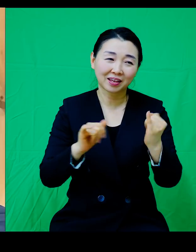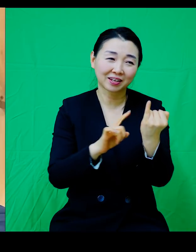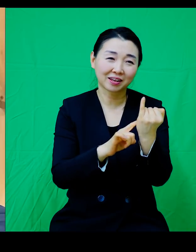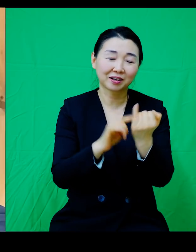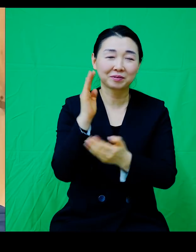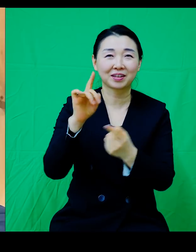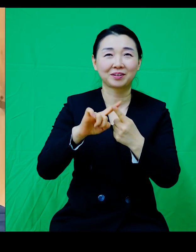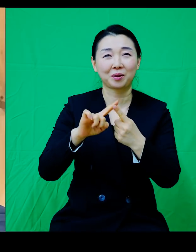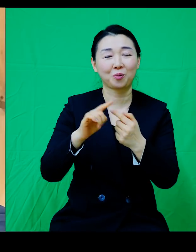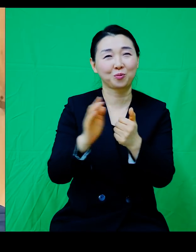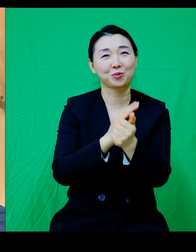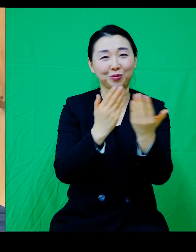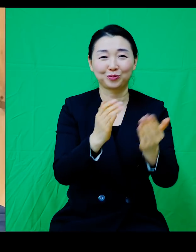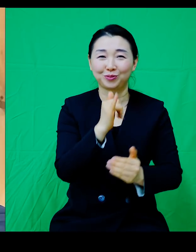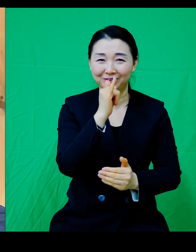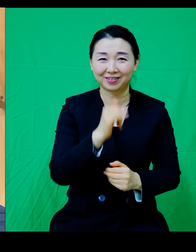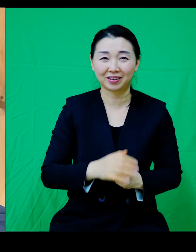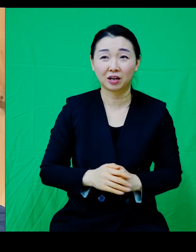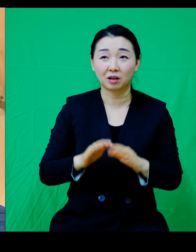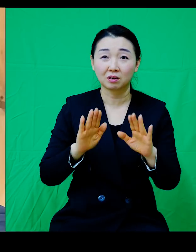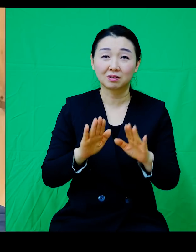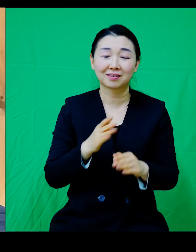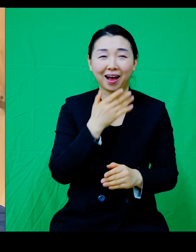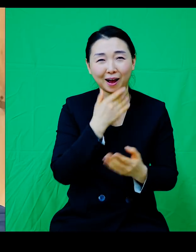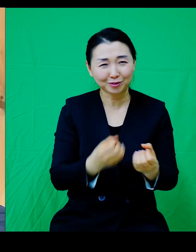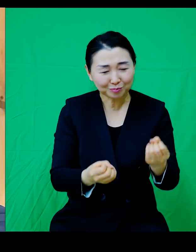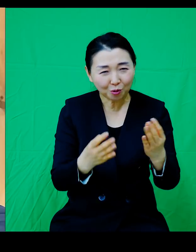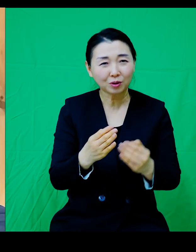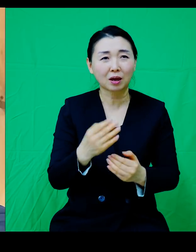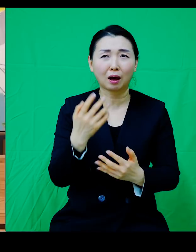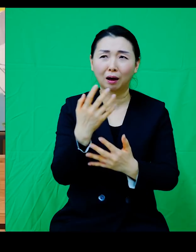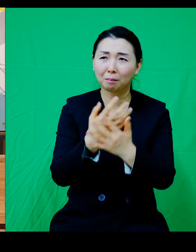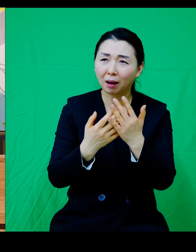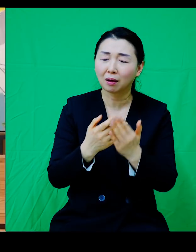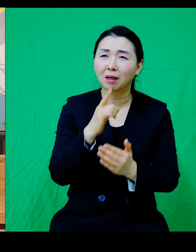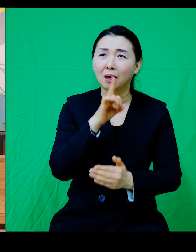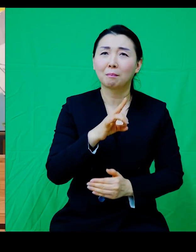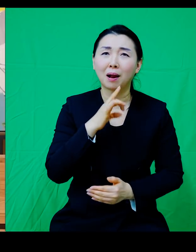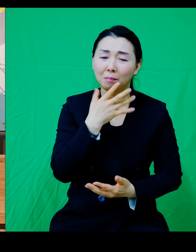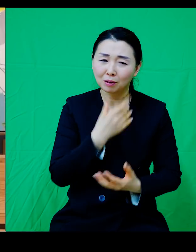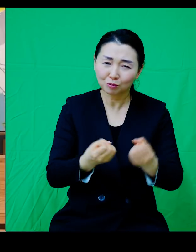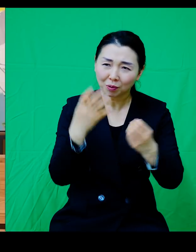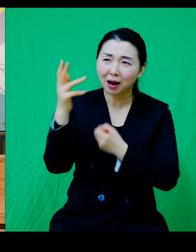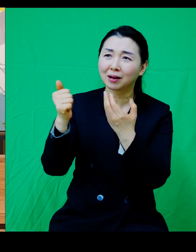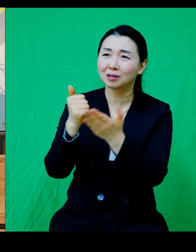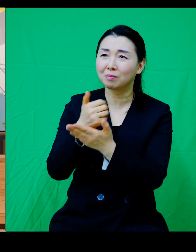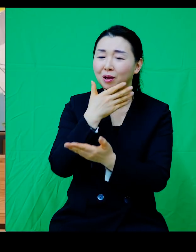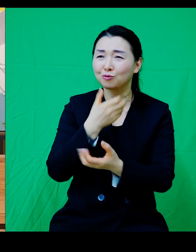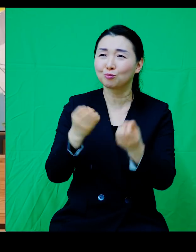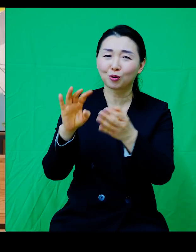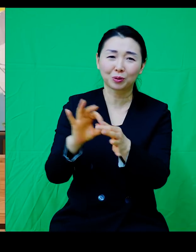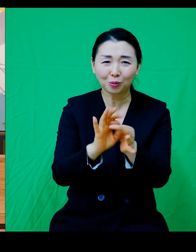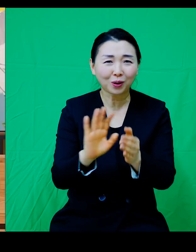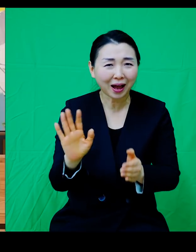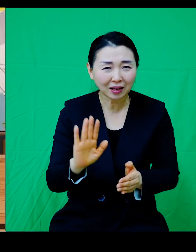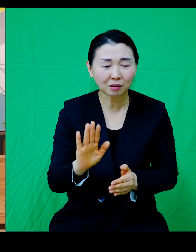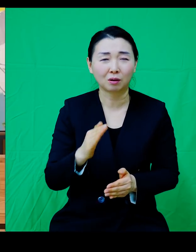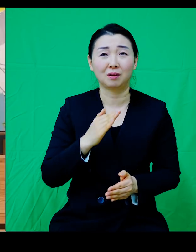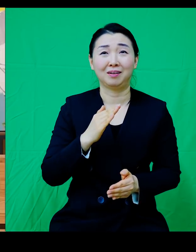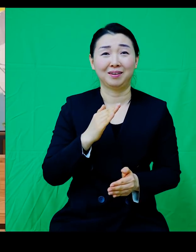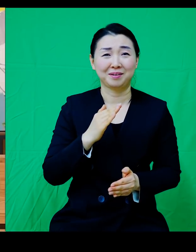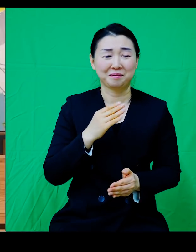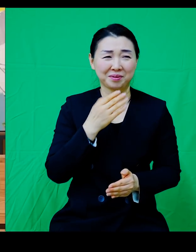이야기들로 많은 위로를 줄 수 있거든요. 이제 막연하게 축복이야, 막연하게 하나님의 축복의 통로야가 아니라 내가